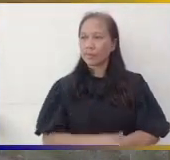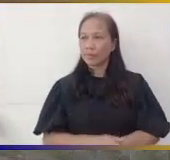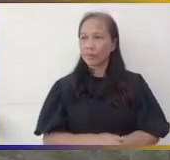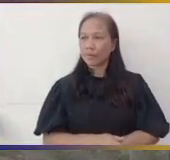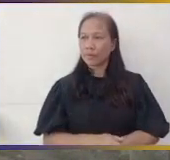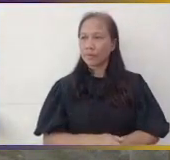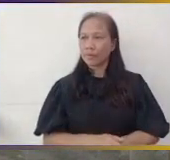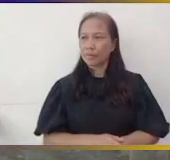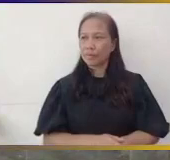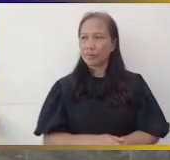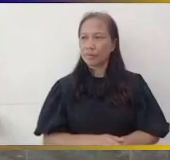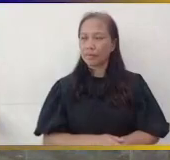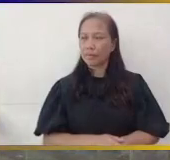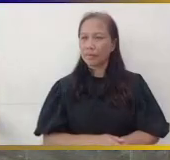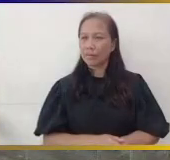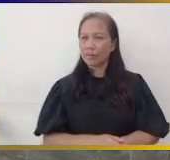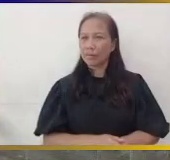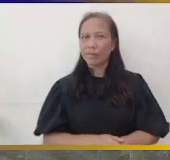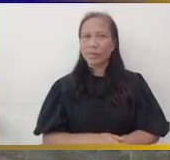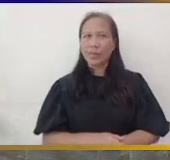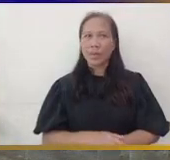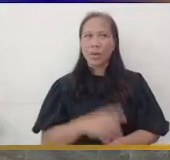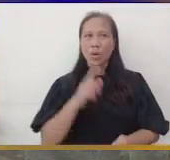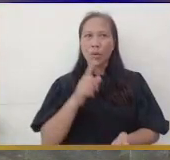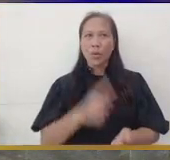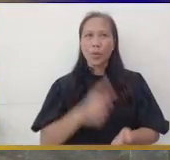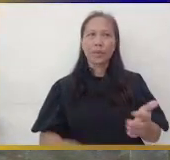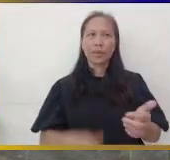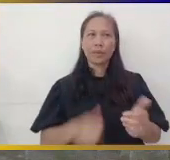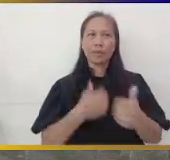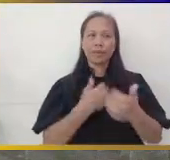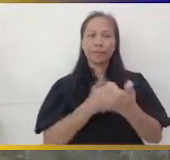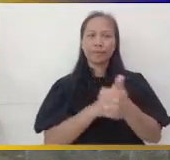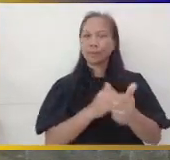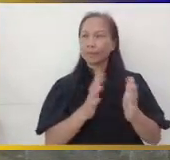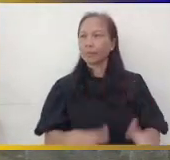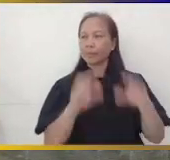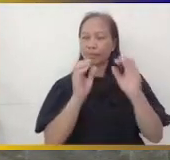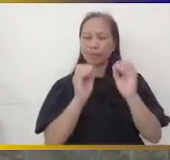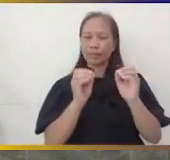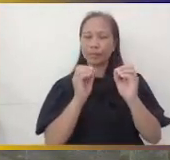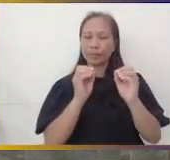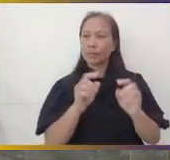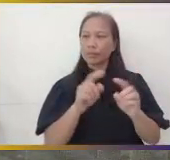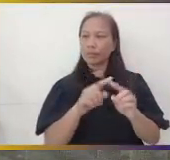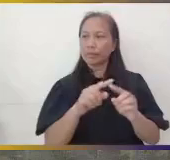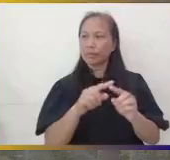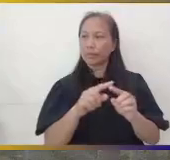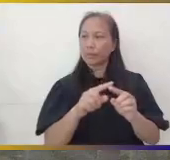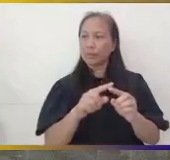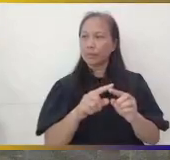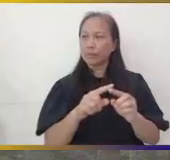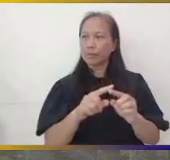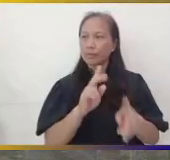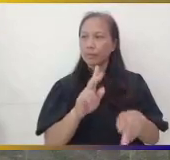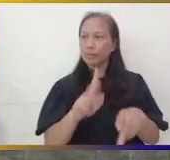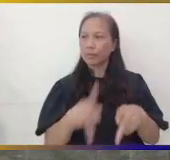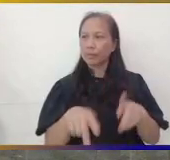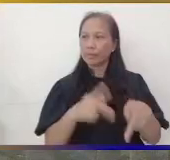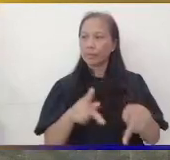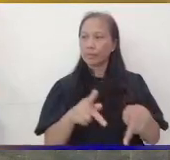itinuturo ng mga Apostles na natutunan nila sa Panginoong jesukristo when it comes to living a